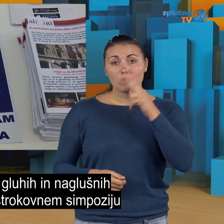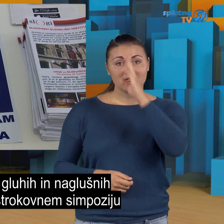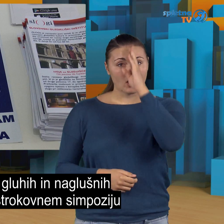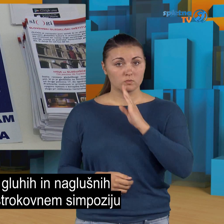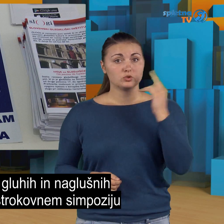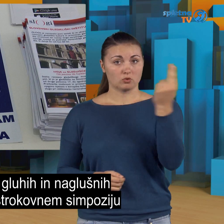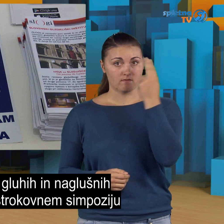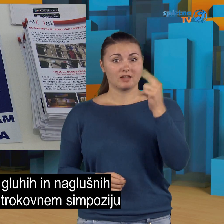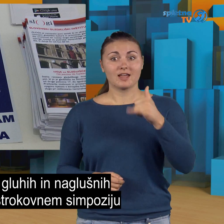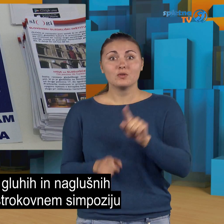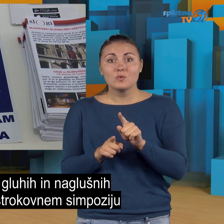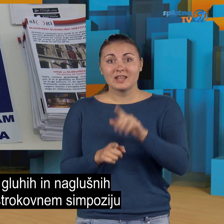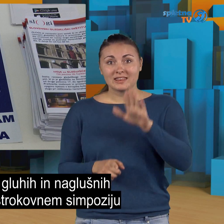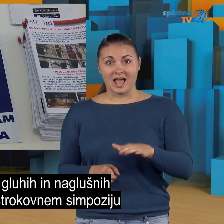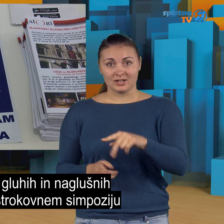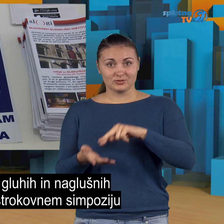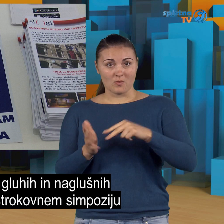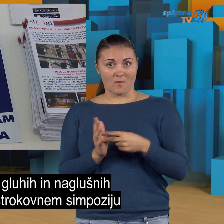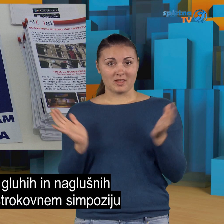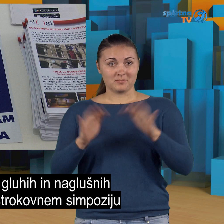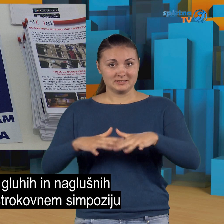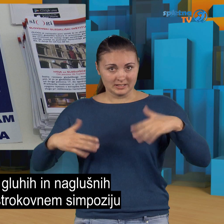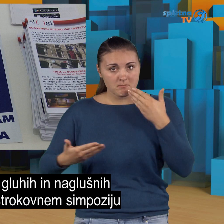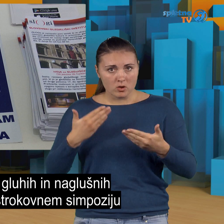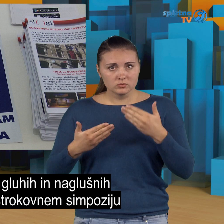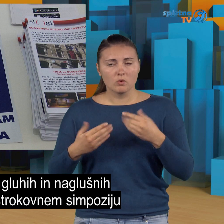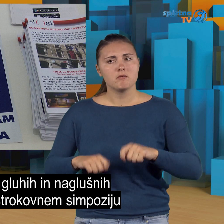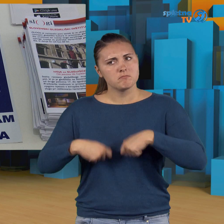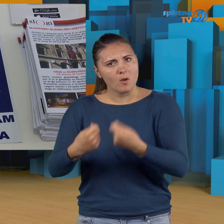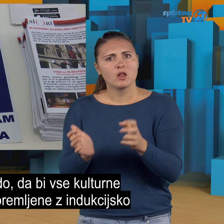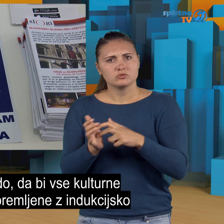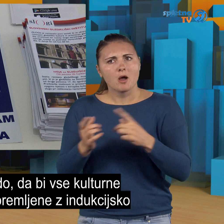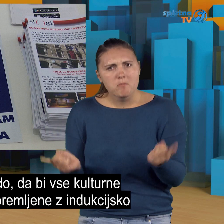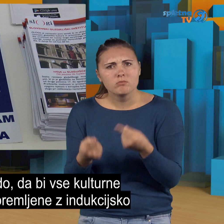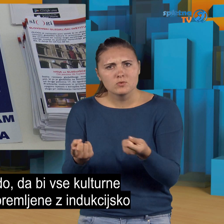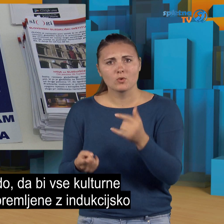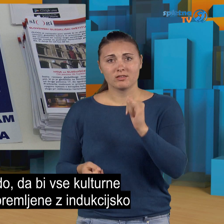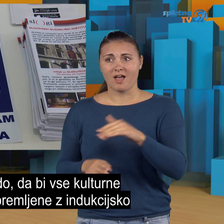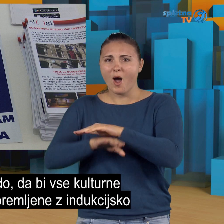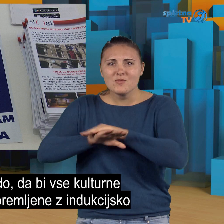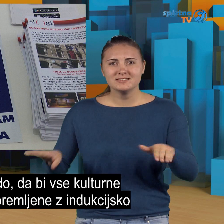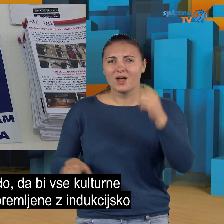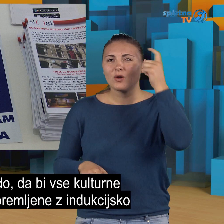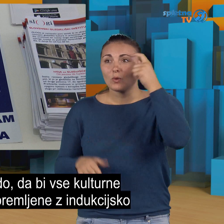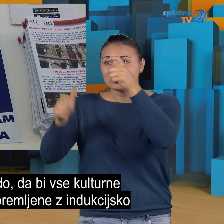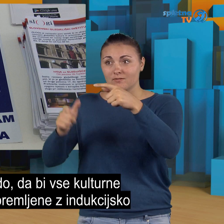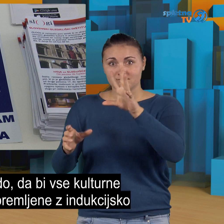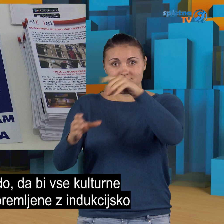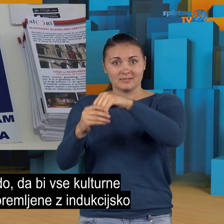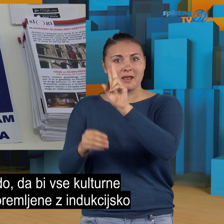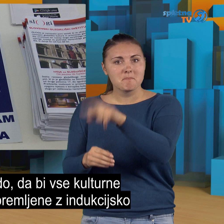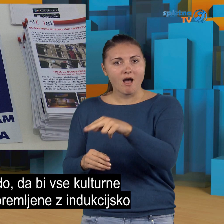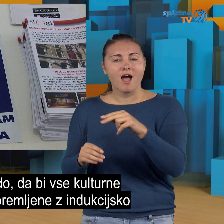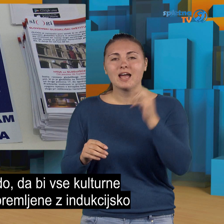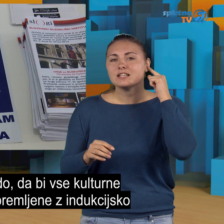Zveza društev gluhih in naglušnih Slovenije je na strokovnem simpoziju podala še pobudo, da bi vse kulturne ustanove,